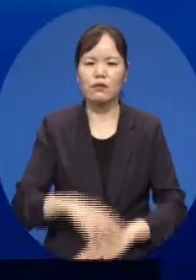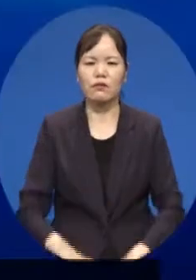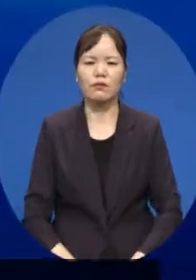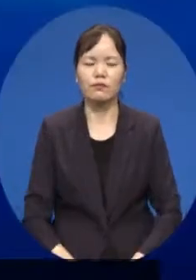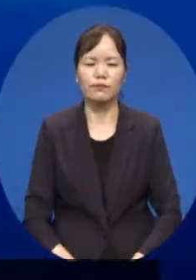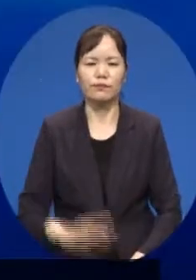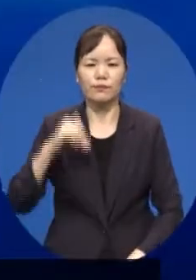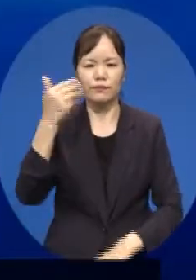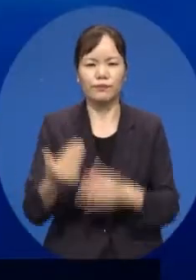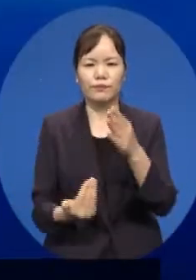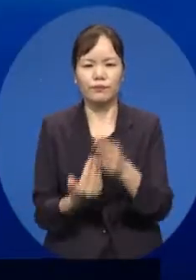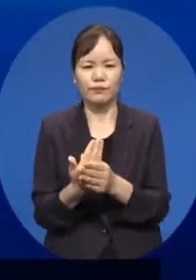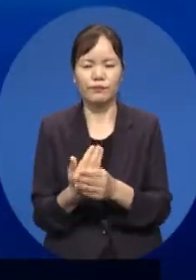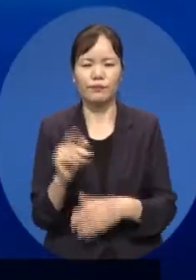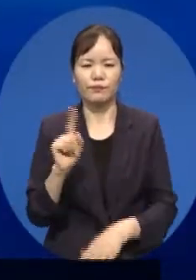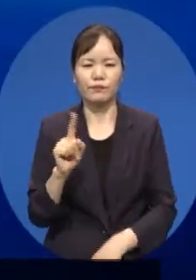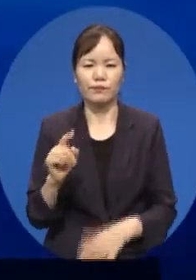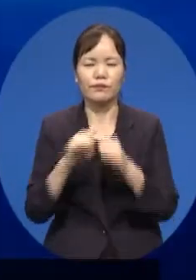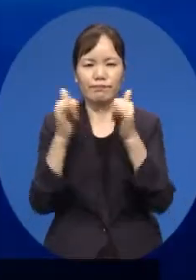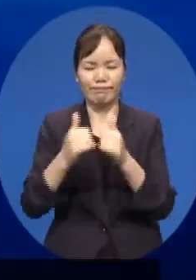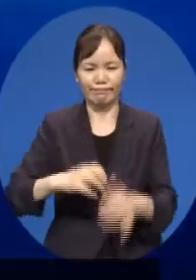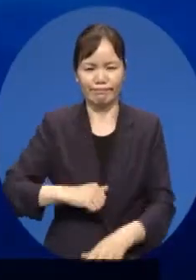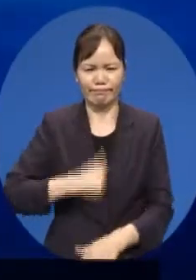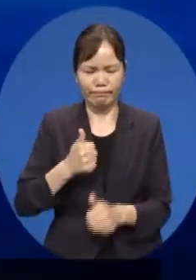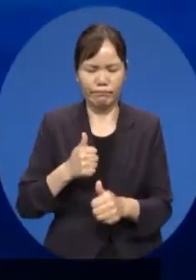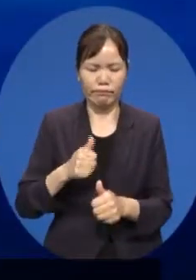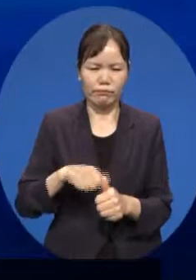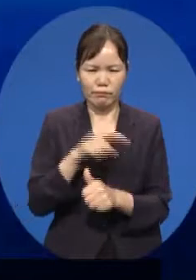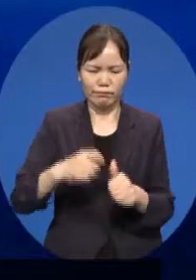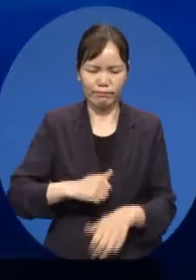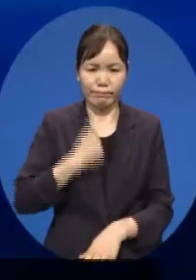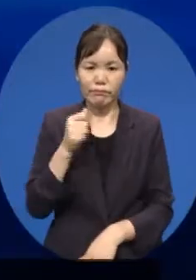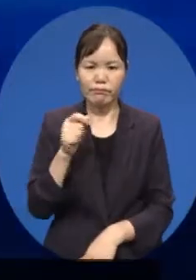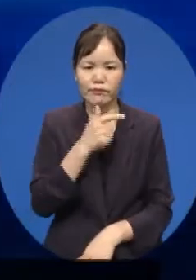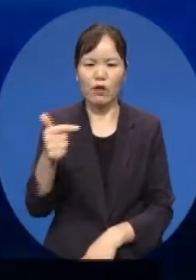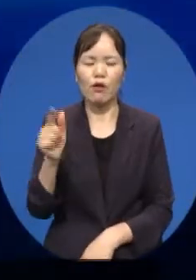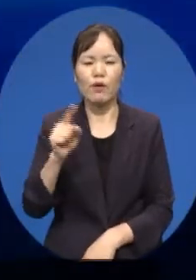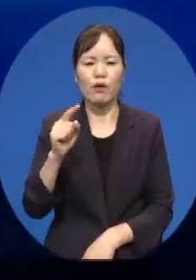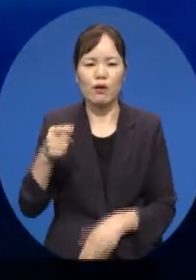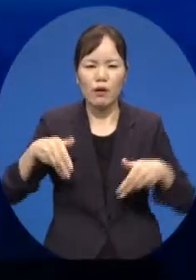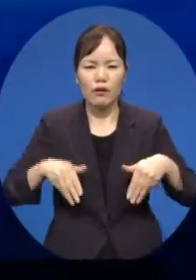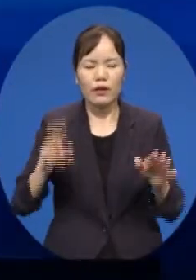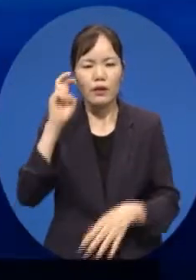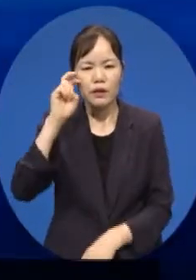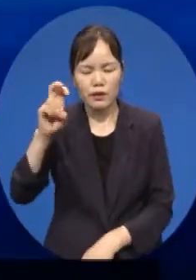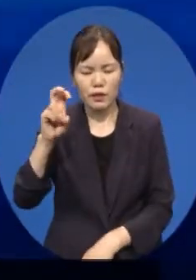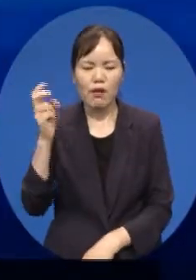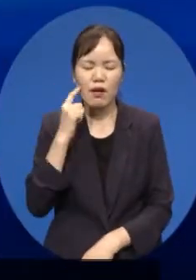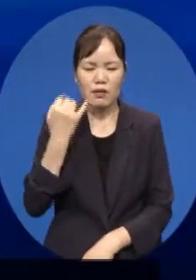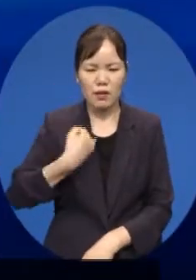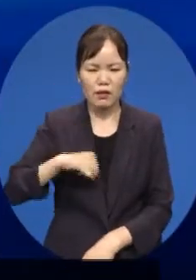자 다음 사건 넘어가도록 하겠습니다 사회적 공분 대단히 또 큰 사건이기도 한데 생후 20개월 된 의붓딸을